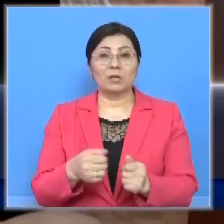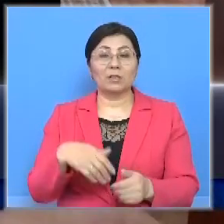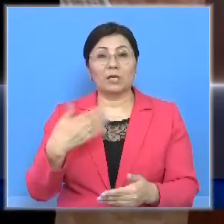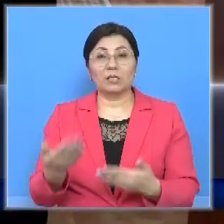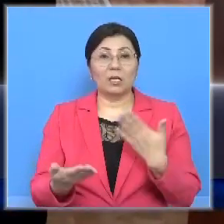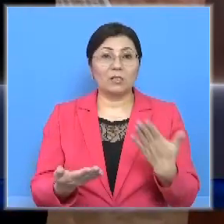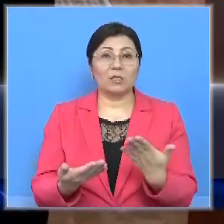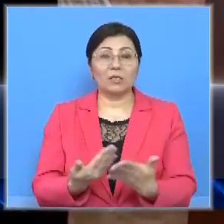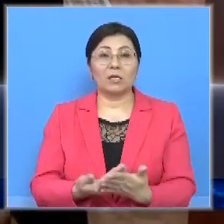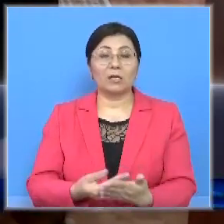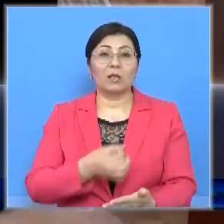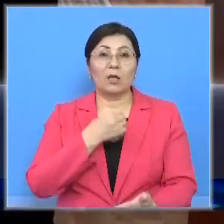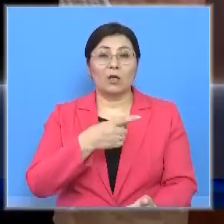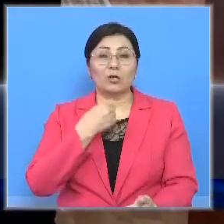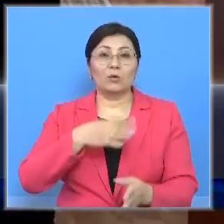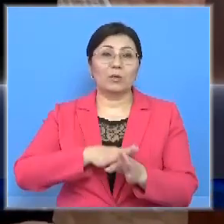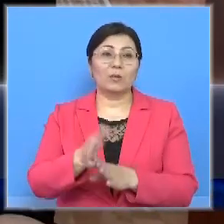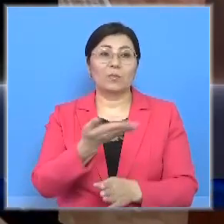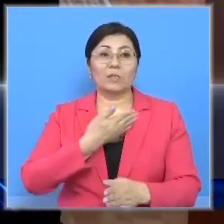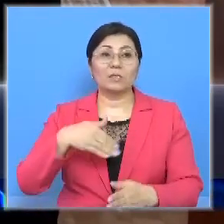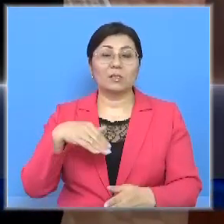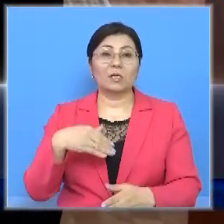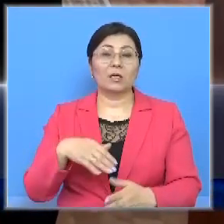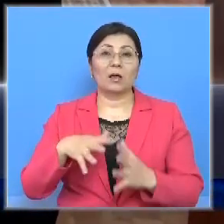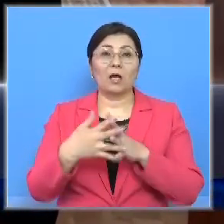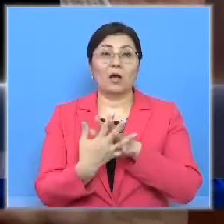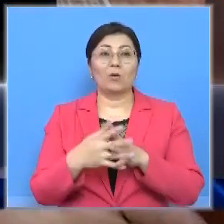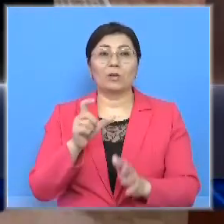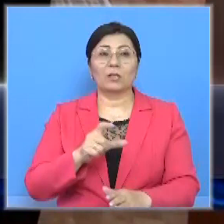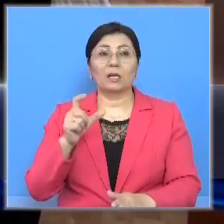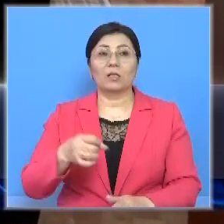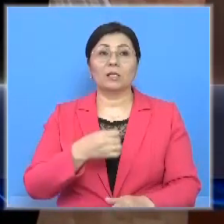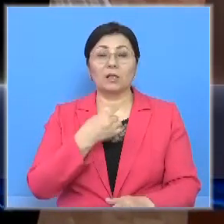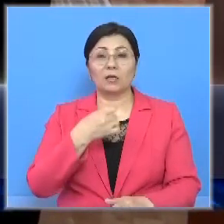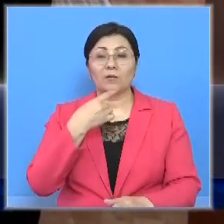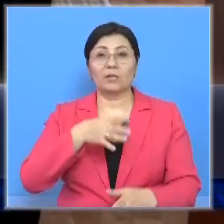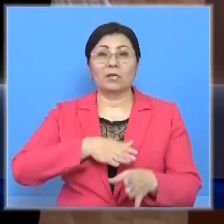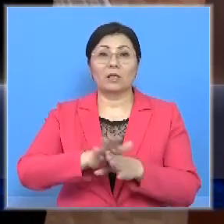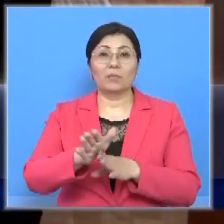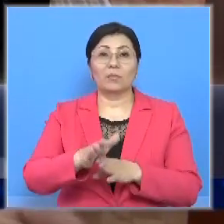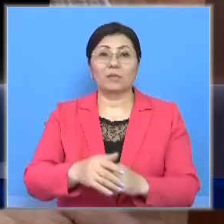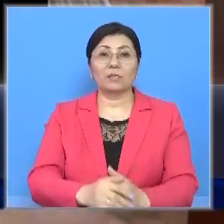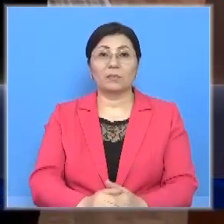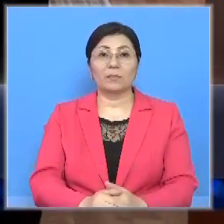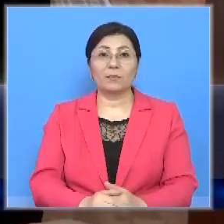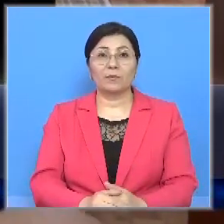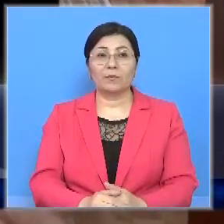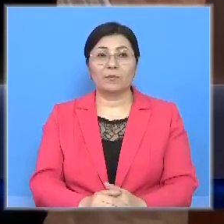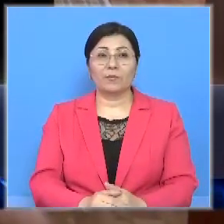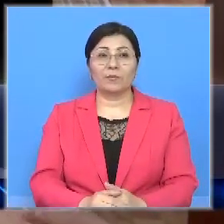жұмыртқамен қамтамасыз етуге ғой, біздің ауылдың несін халқын жұмыртқамен қамтамасыз етіп,